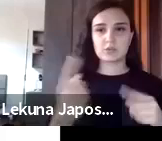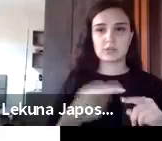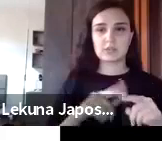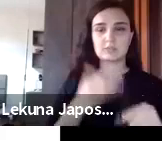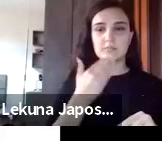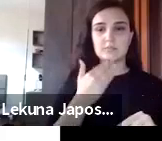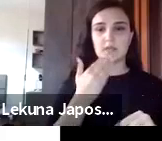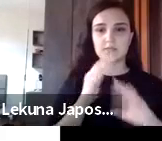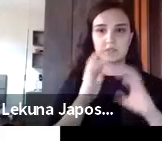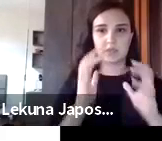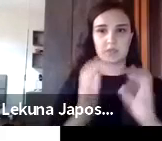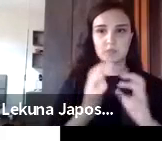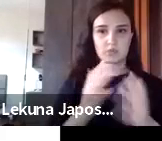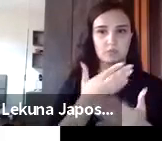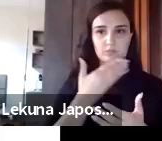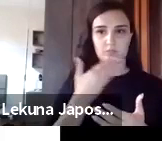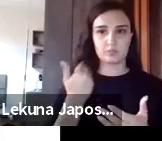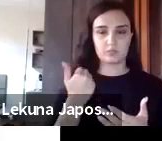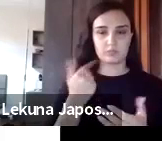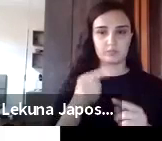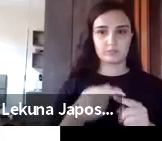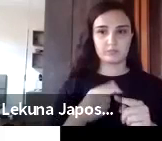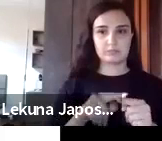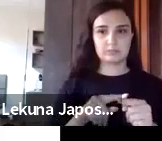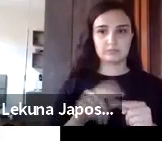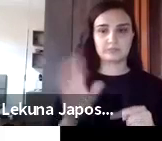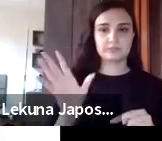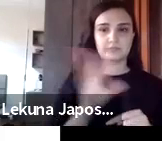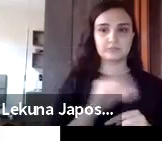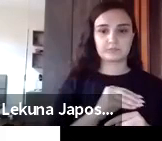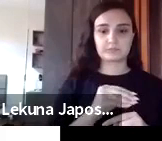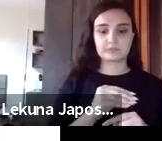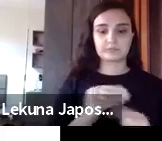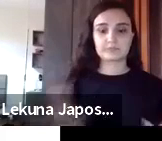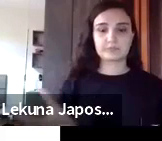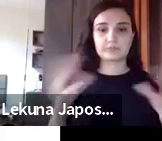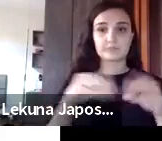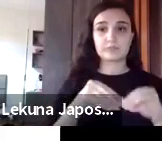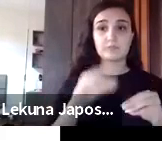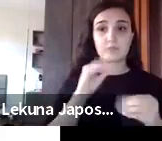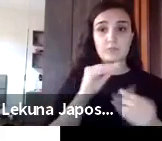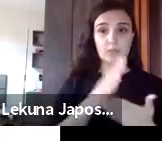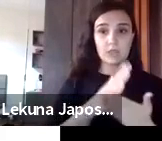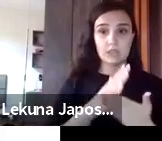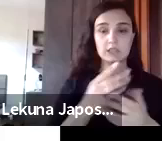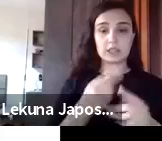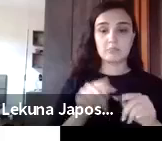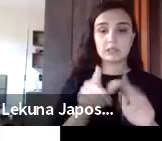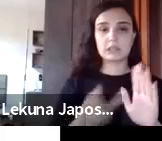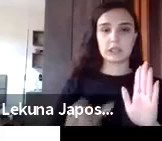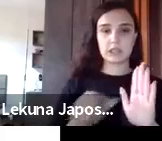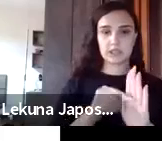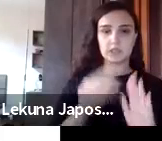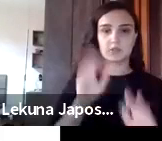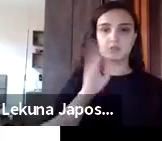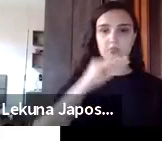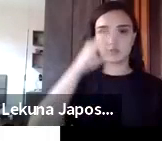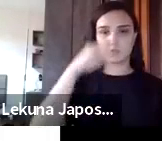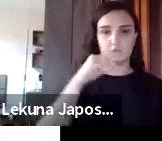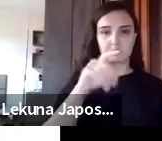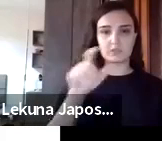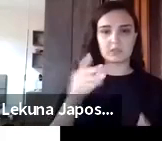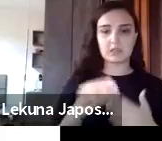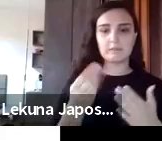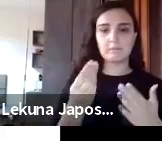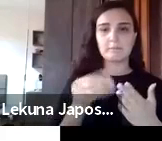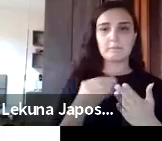მარტივი საზრუნავი, არც ერთი კომპონენტი და მით უმეტეს ყველას ერთად როდესაც ავი და ამასთან ერთად მშობელს უწევს